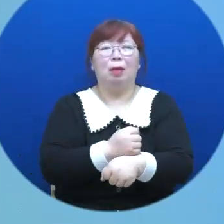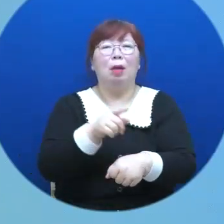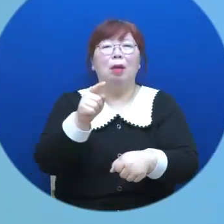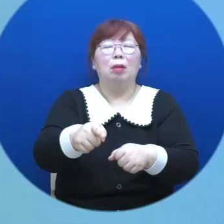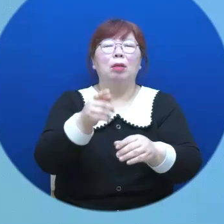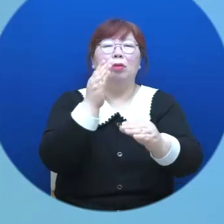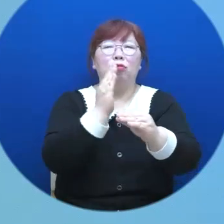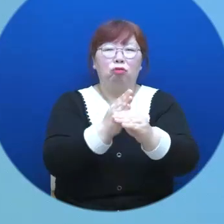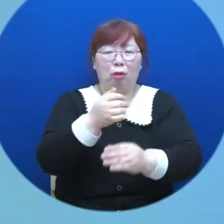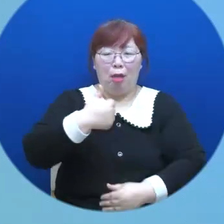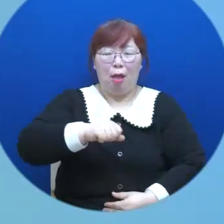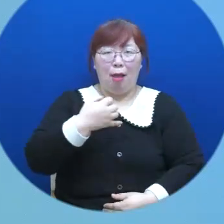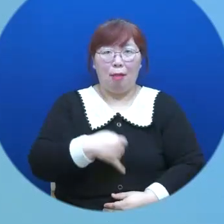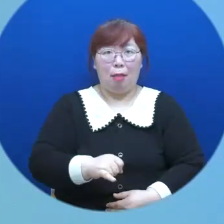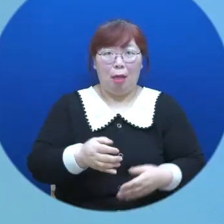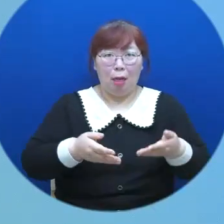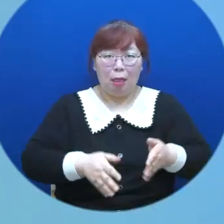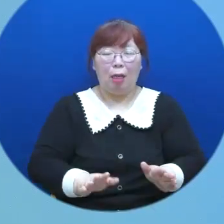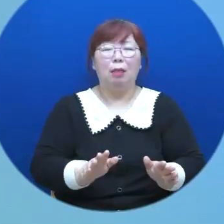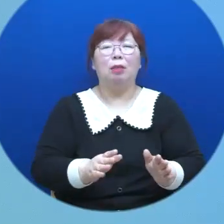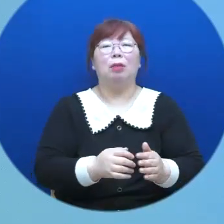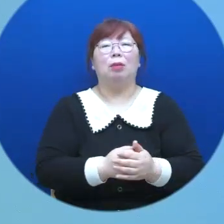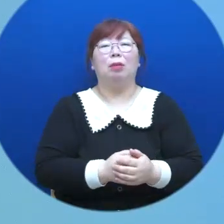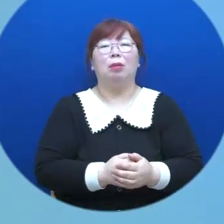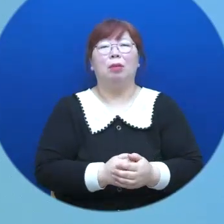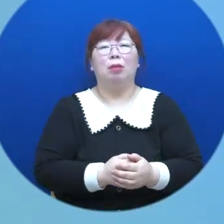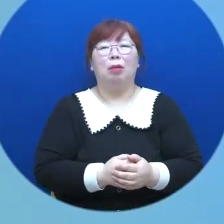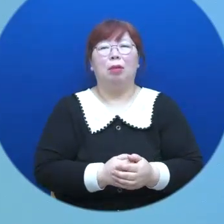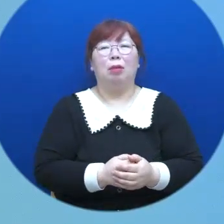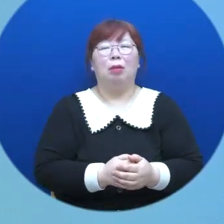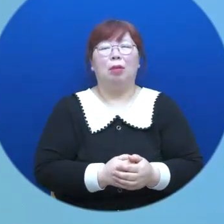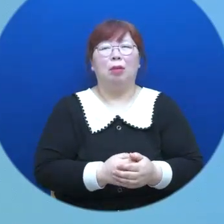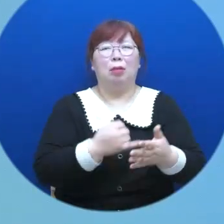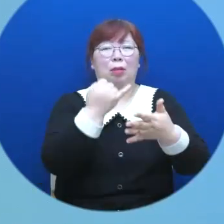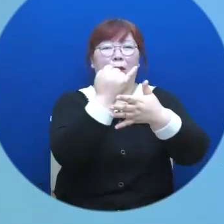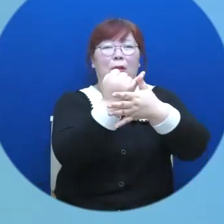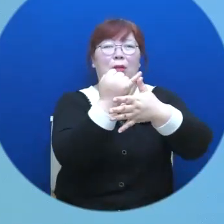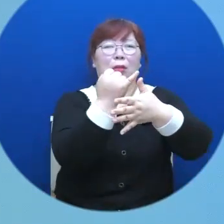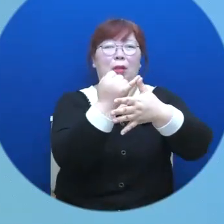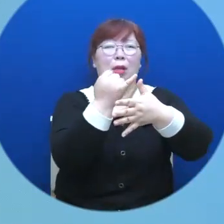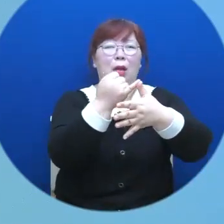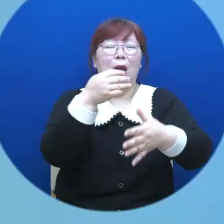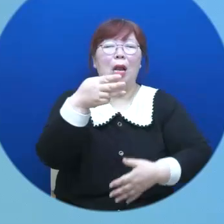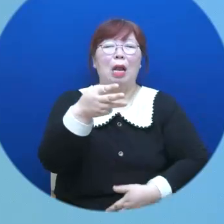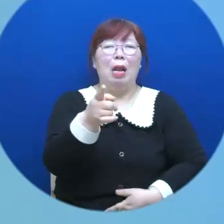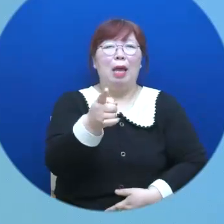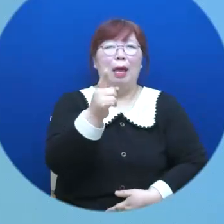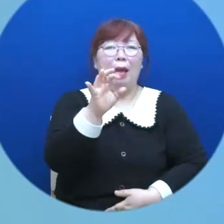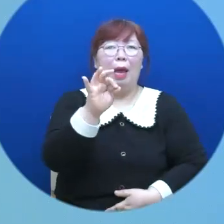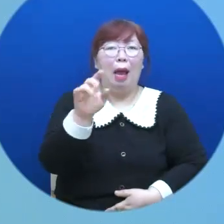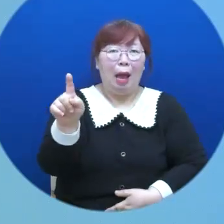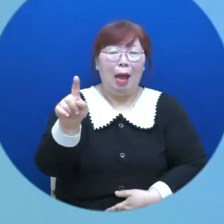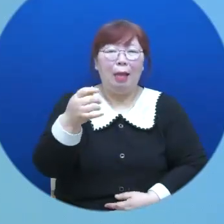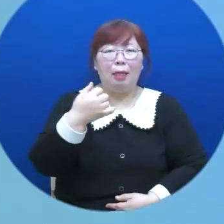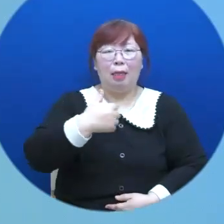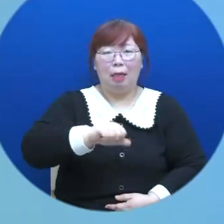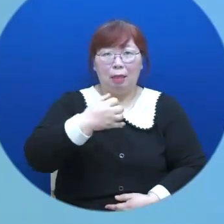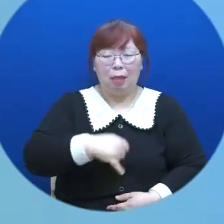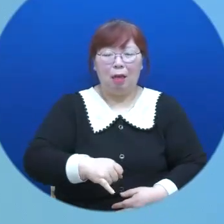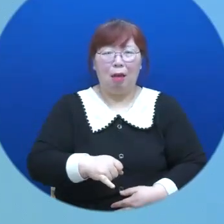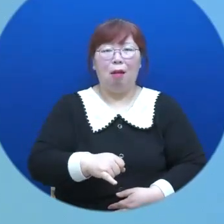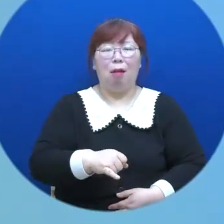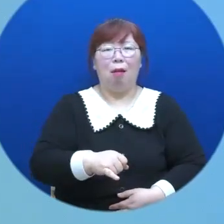낳게 되어지는데 어떠하다? 자기 언니 레아는 자녀를 잘